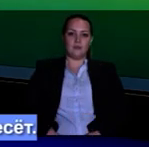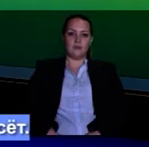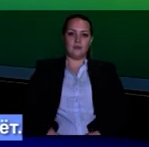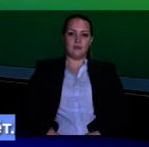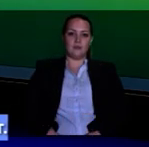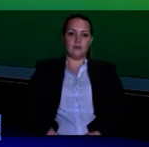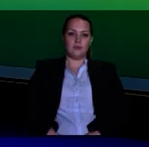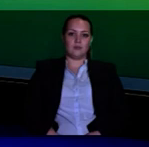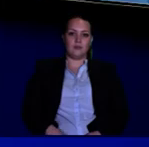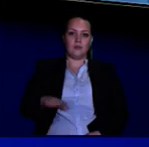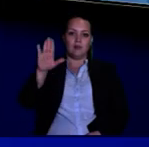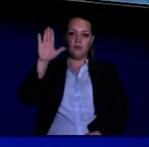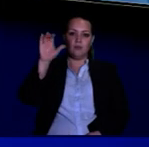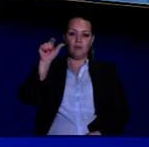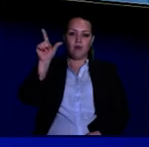Вагон,